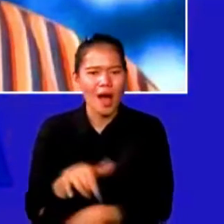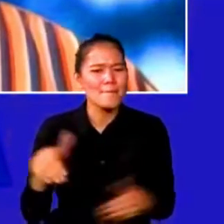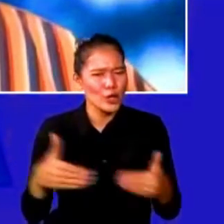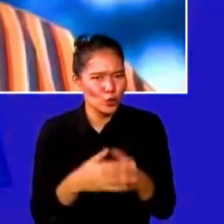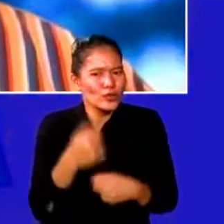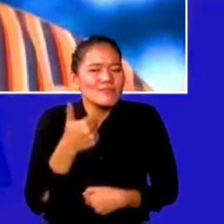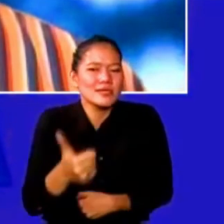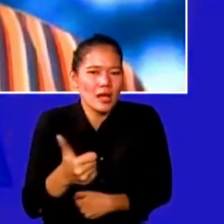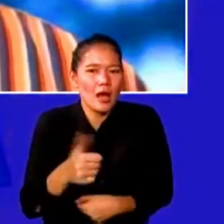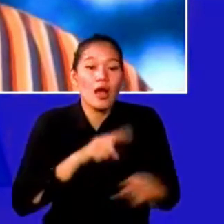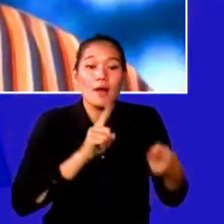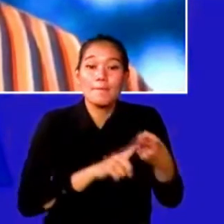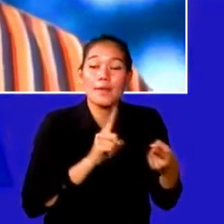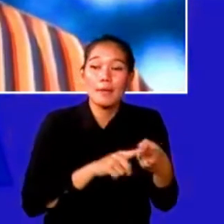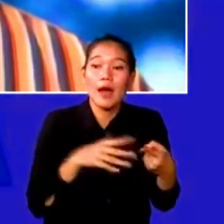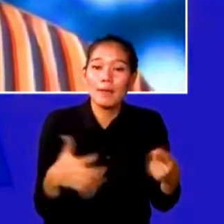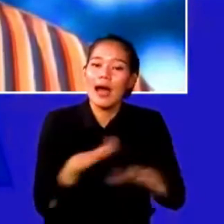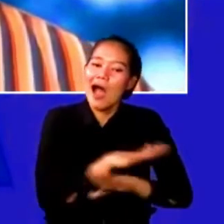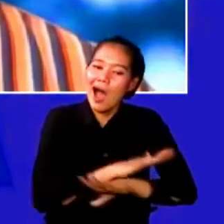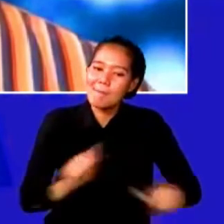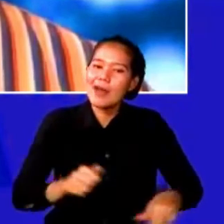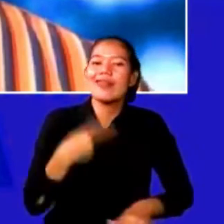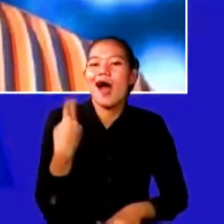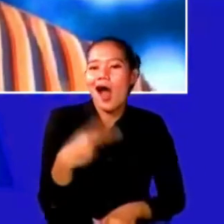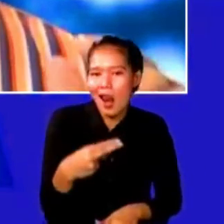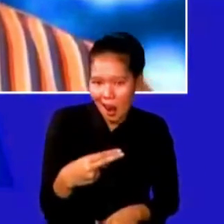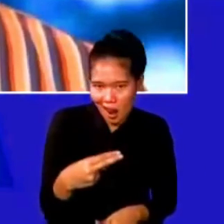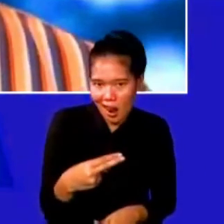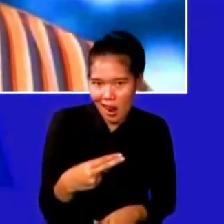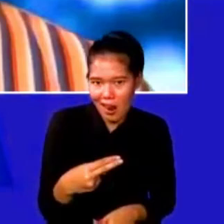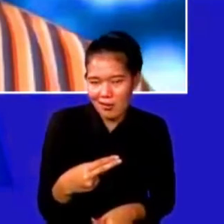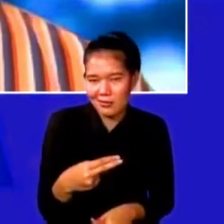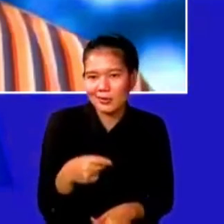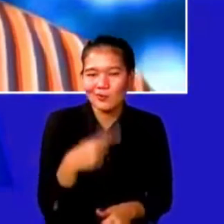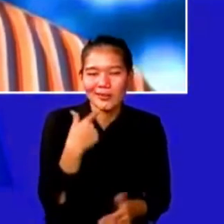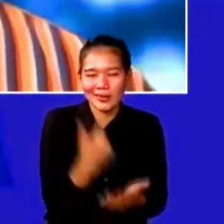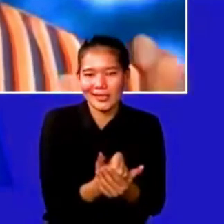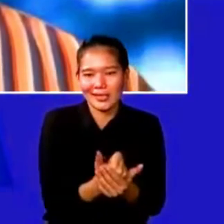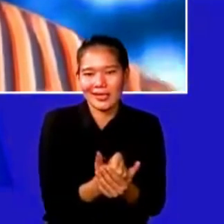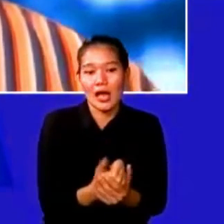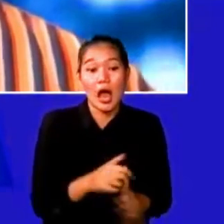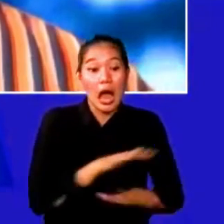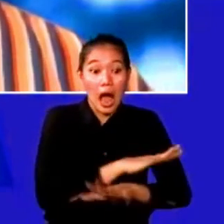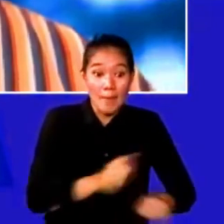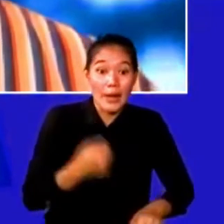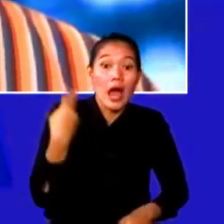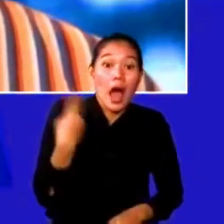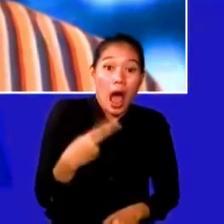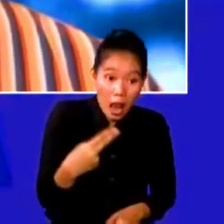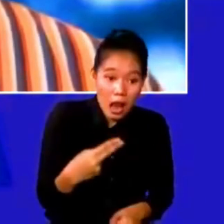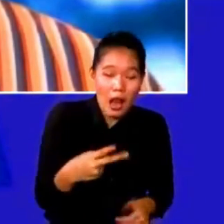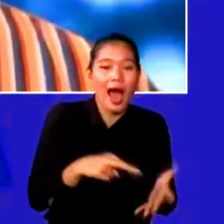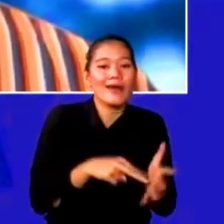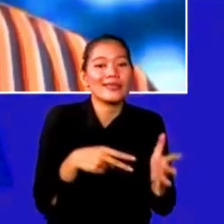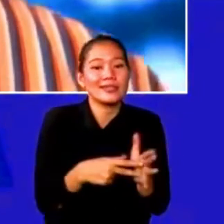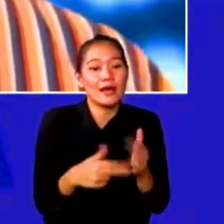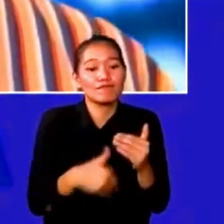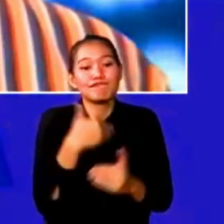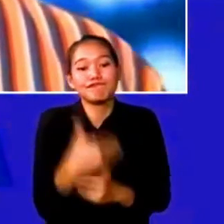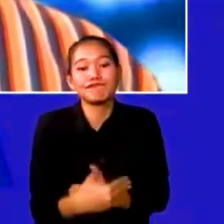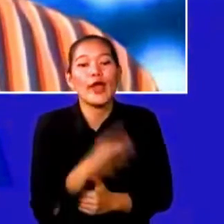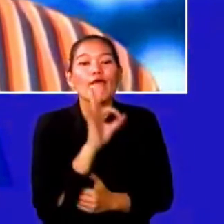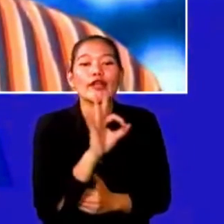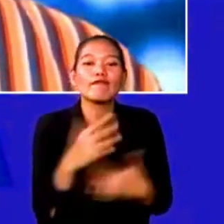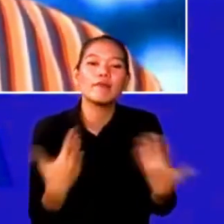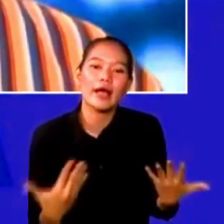melindungi yang pertama adalah aman dan halal itu yang penting sekali buat kita kode aman dan halal itu tinggal nanti